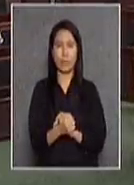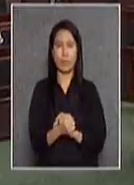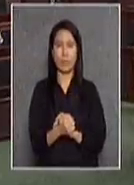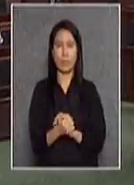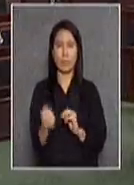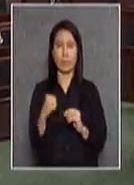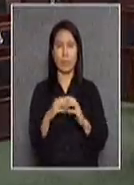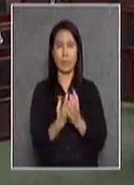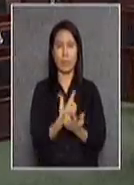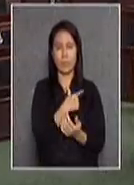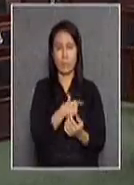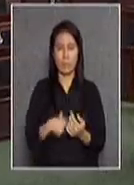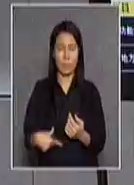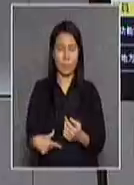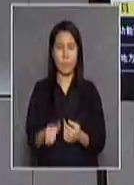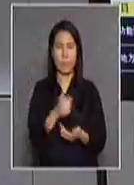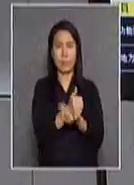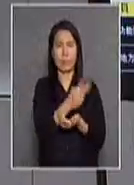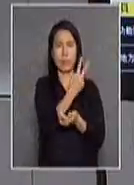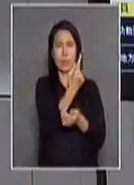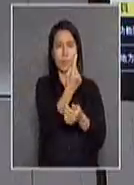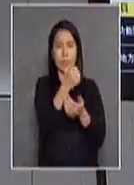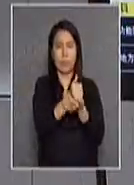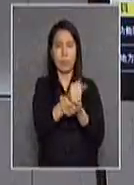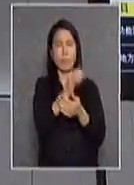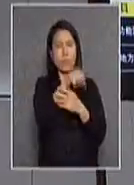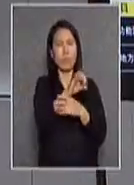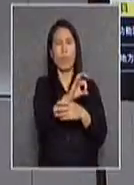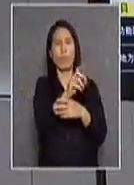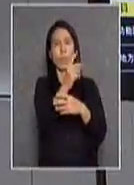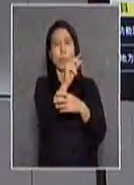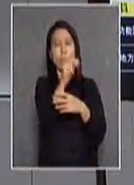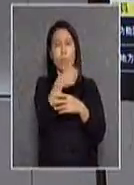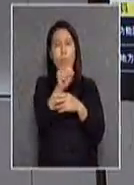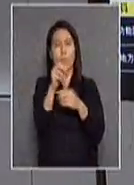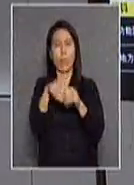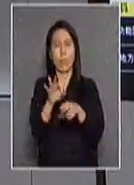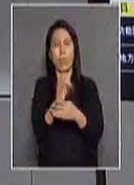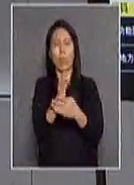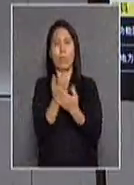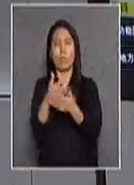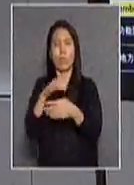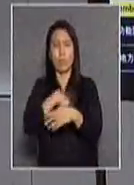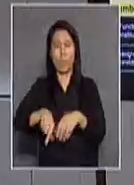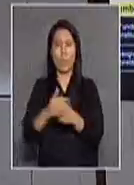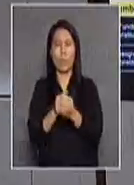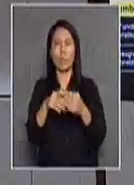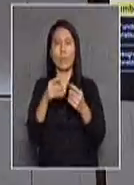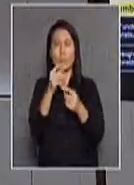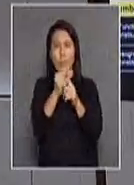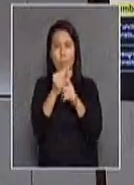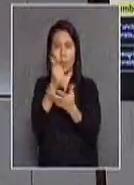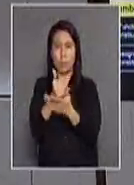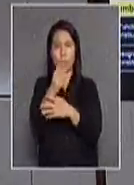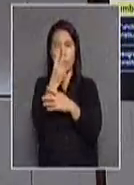功能團體選舉產生的議員21位出席，沒有人贊成，17位反對，沒有人棄權。分區直接選舉產生的議員17位出席，2位贊